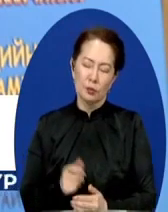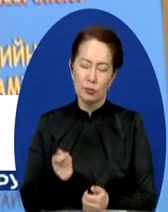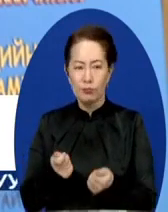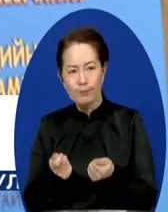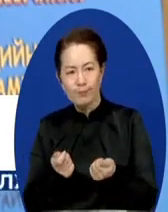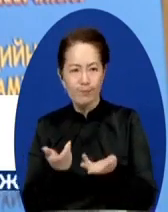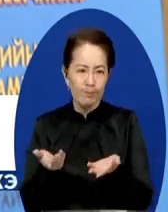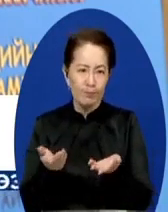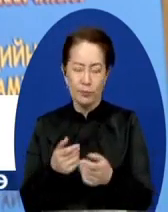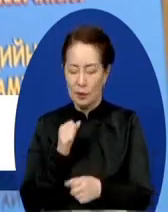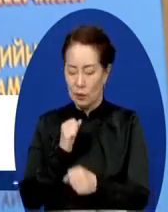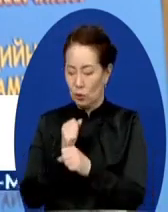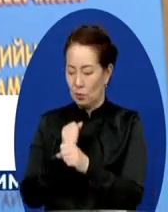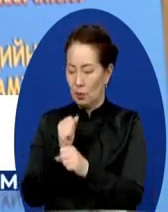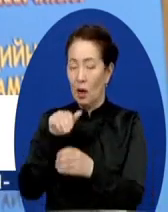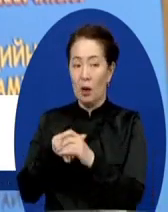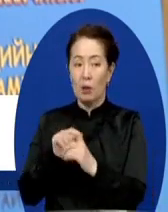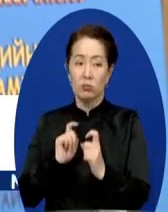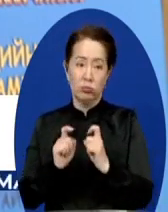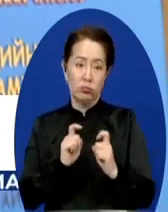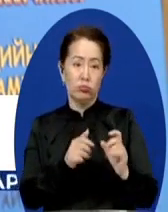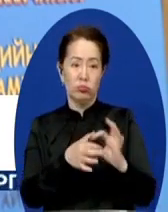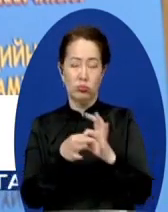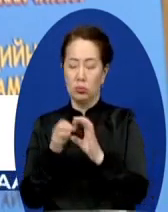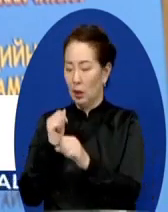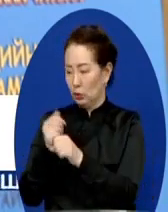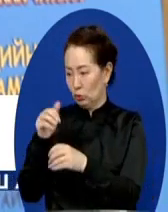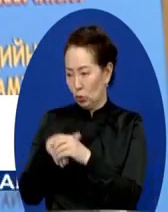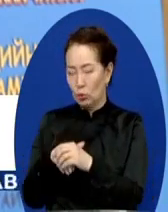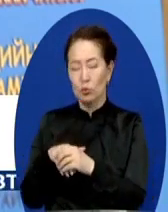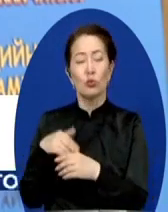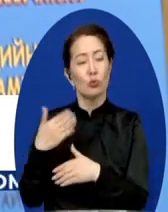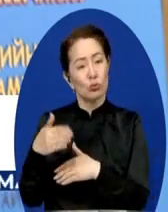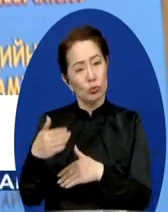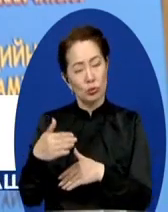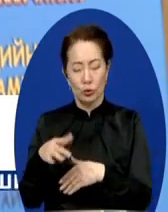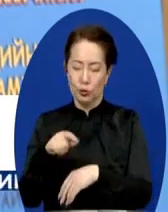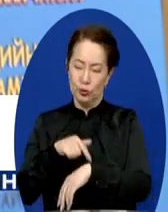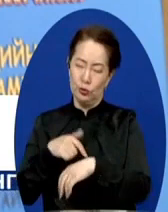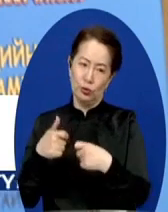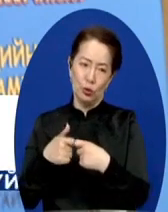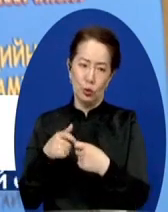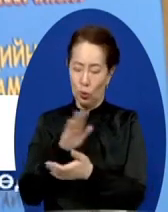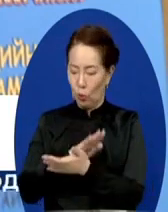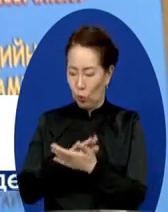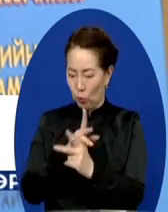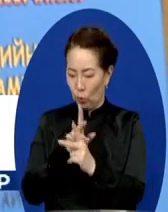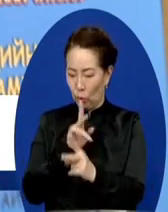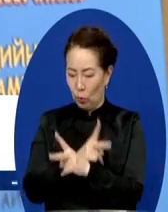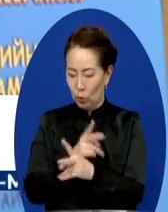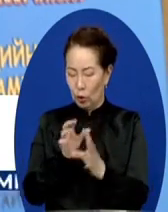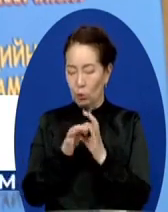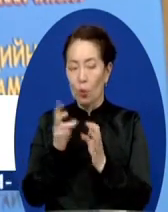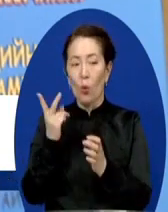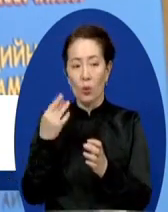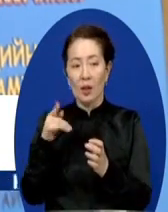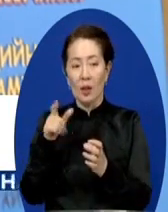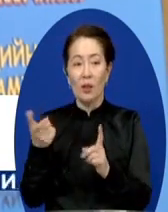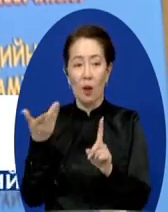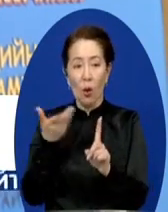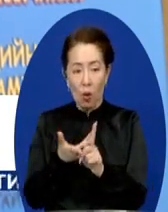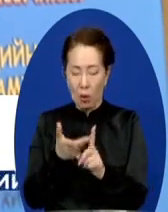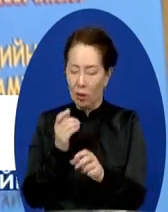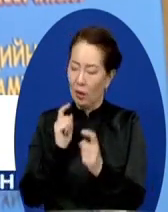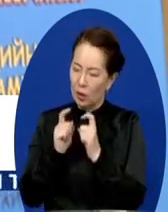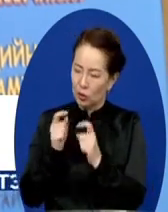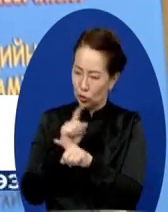үг. Биний дагуу бол хөдөлмөрийн харилцаанд орж байна. Хөдөлмөрийн харилцаанд орж байгаа бол хөдөлмөр нь бол өөрөвл зөх одоо чинь хуулийн хүрээнд бол үнэлэгдэх. Хөдөлмөрийн харилцаанд